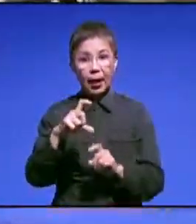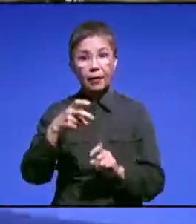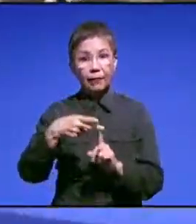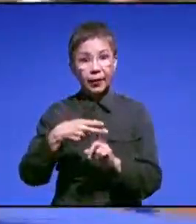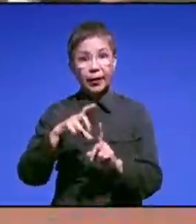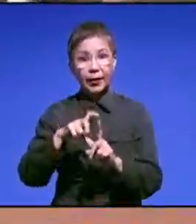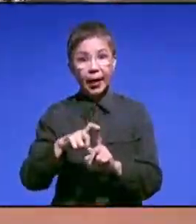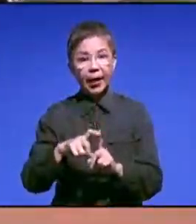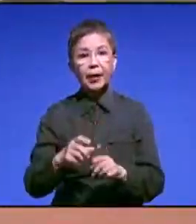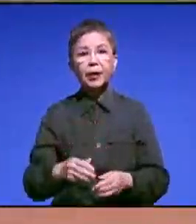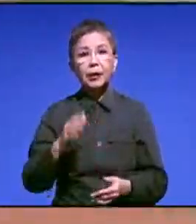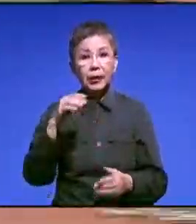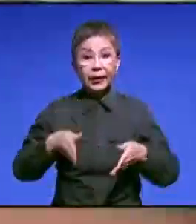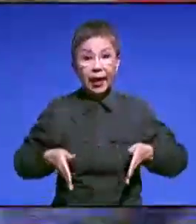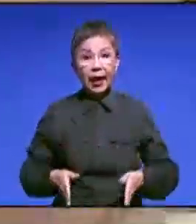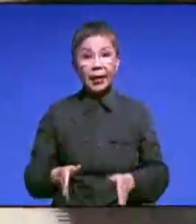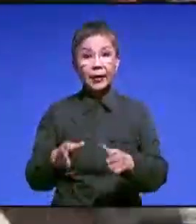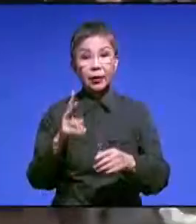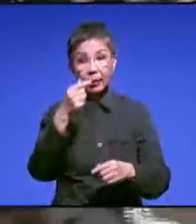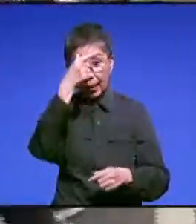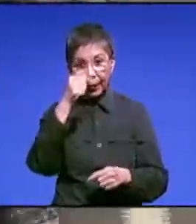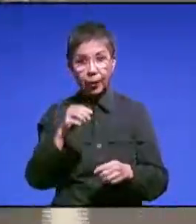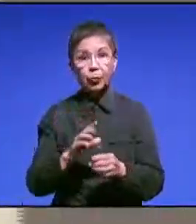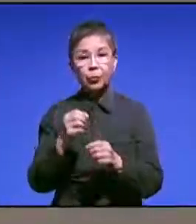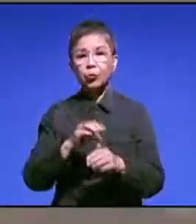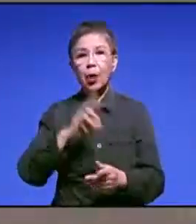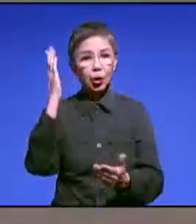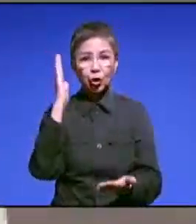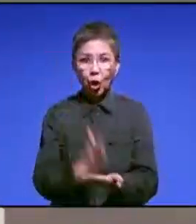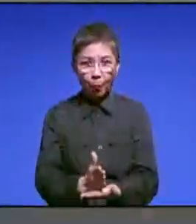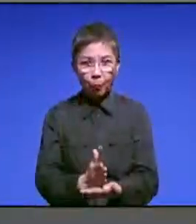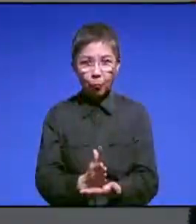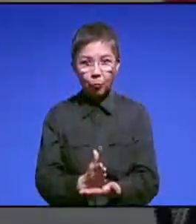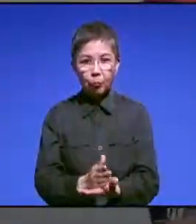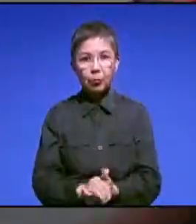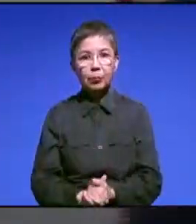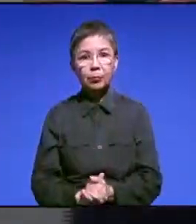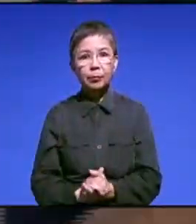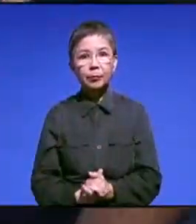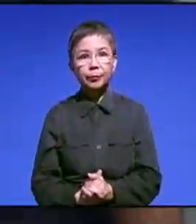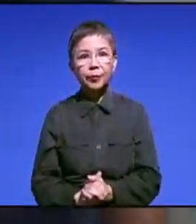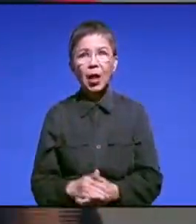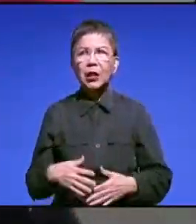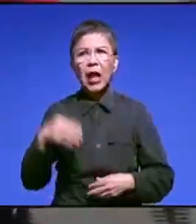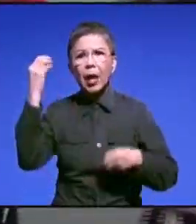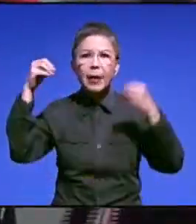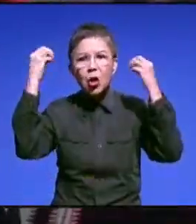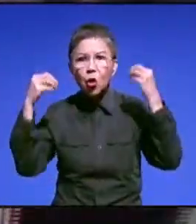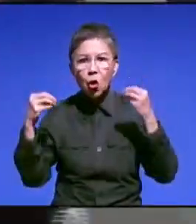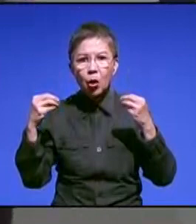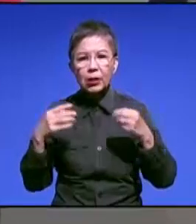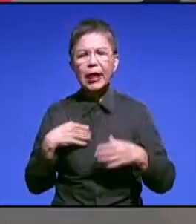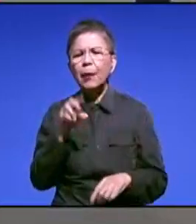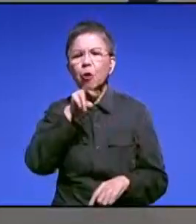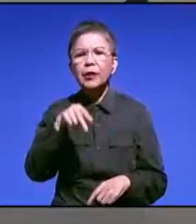di kawasan sudirman-thamrin demi memutus penyebaran covert 19 ia tampak bingung jugalah Mas namanya